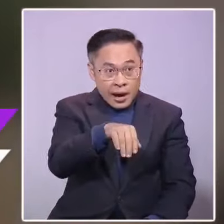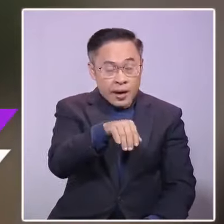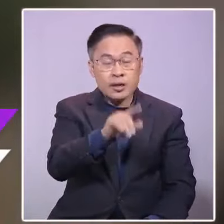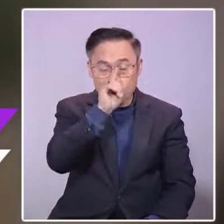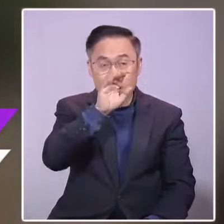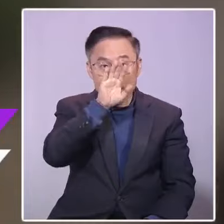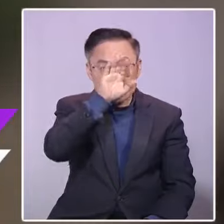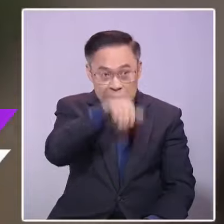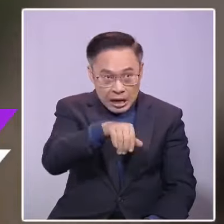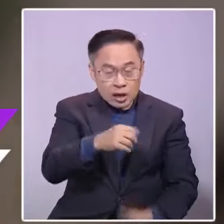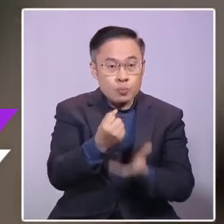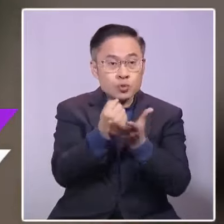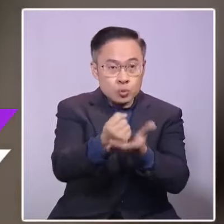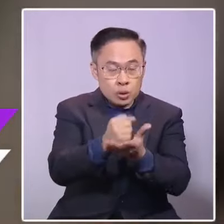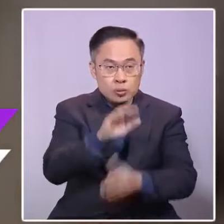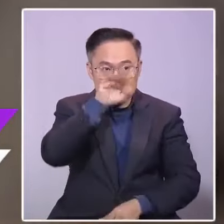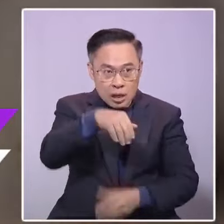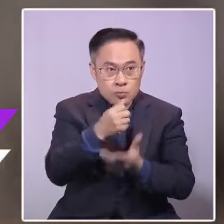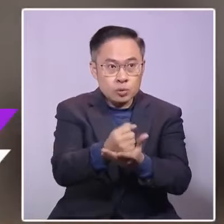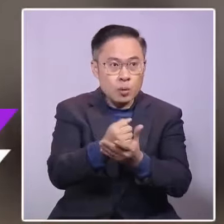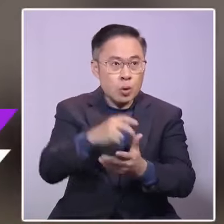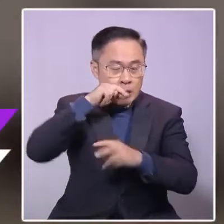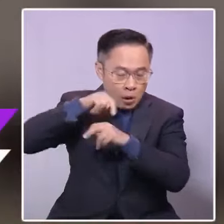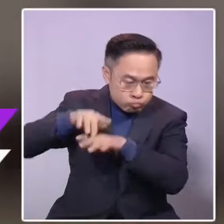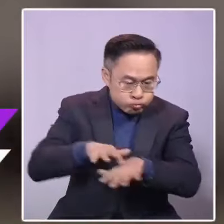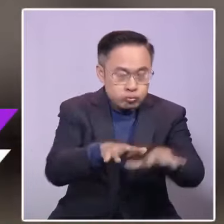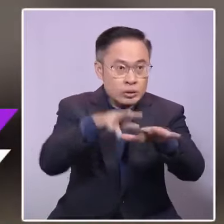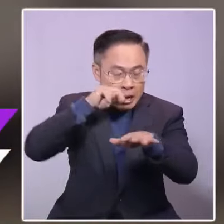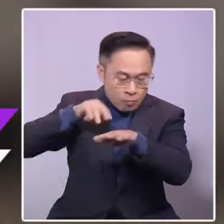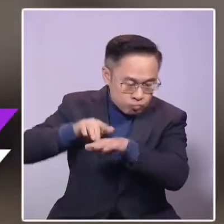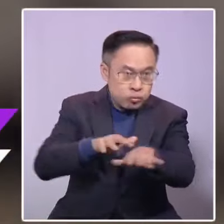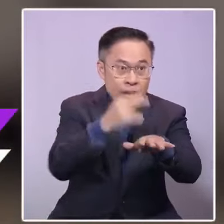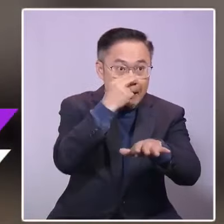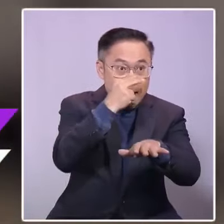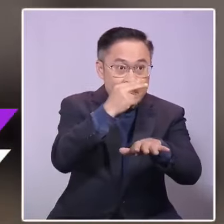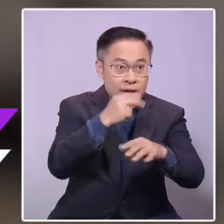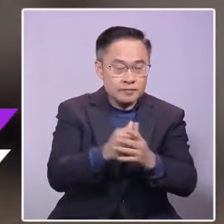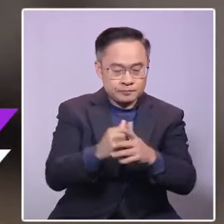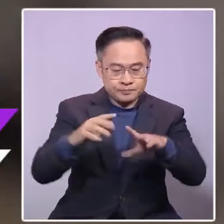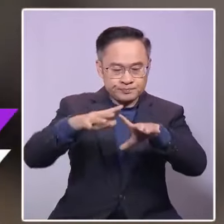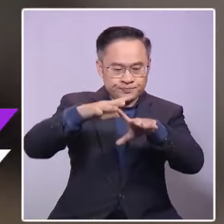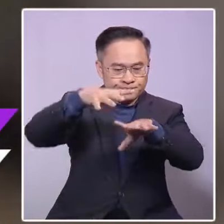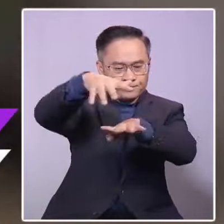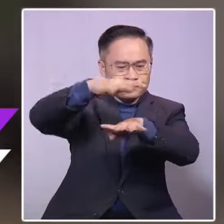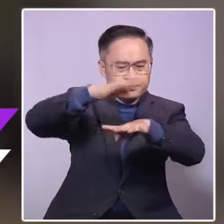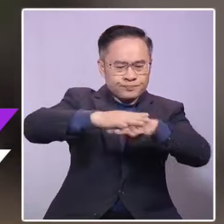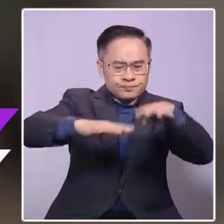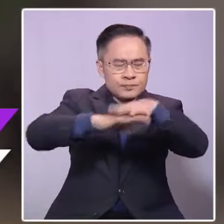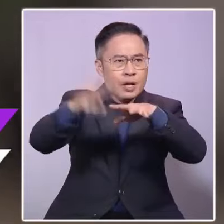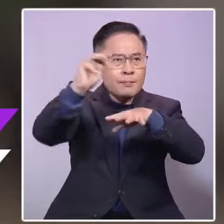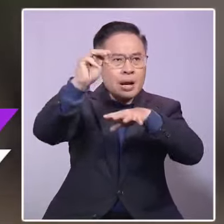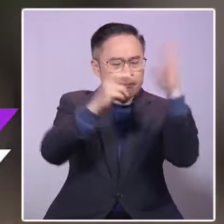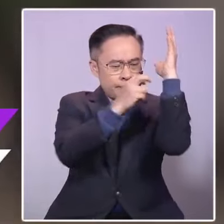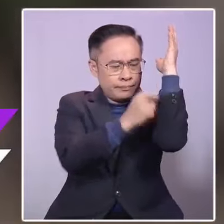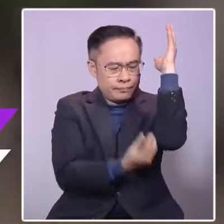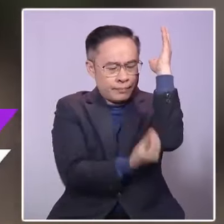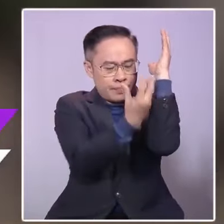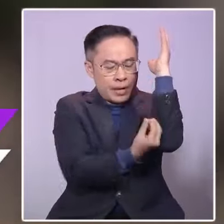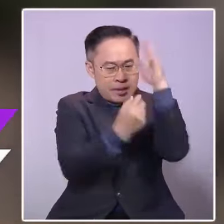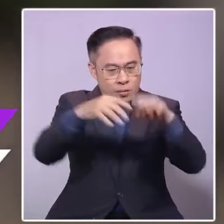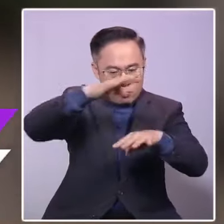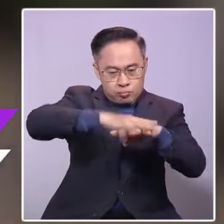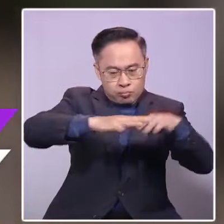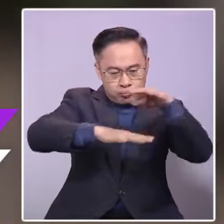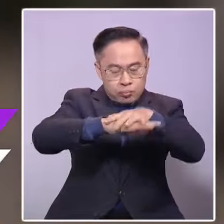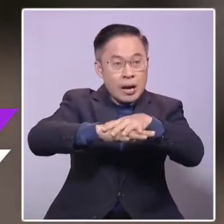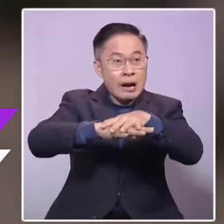ที่ยวเหรอ น่าเราเห็นไหมนักท่องเที่ยวเนี่ยติดอยู่ที่กอไม้อยู่กลางแม่น้ำเนี่ยนะฮะคือลำพังเนี่ยจะเอ